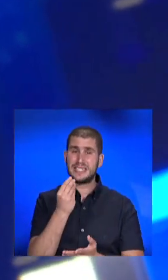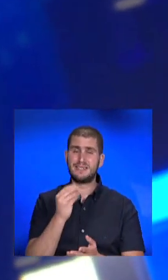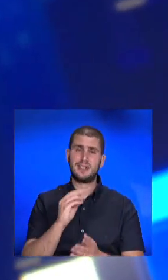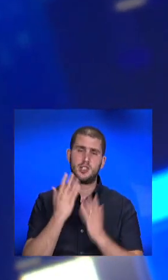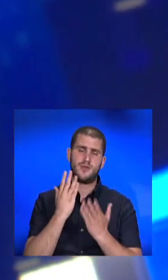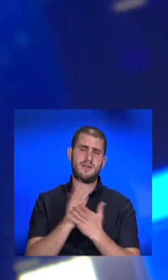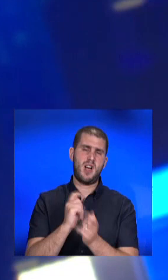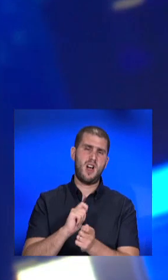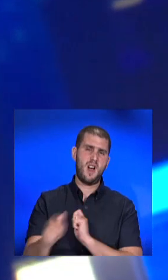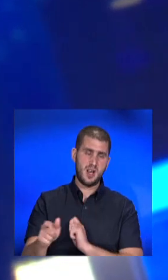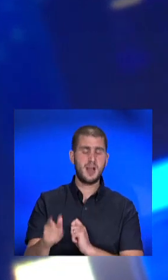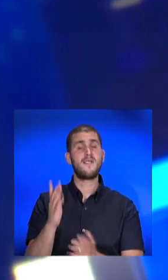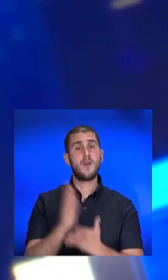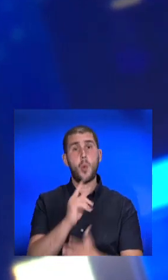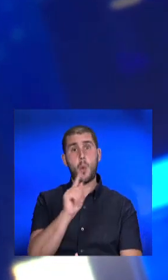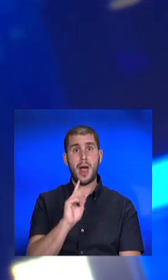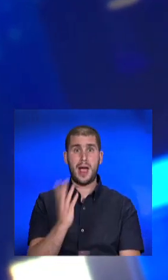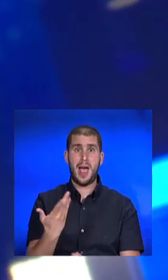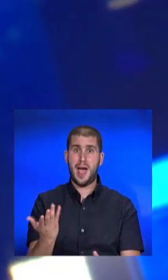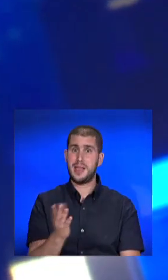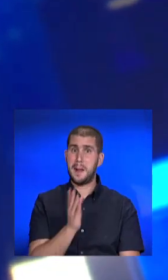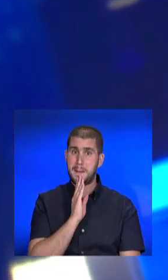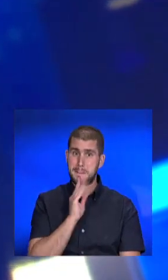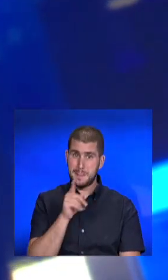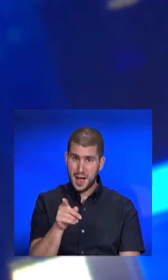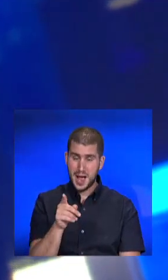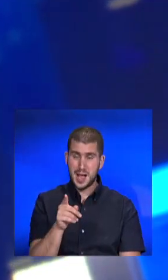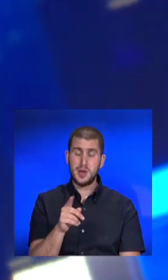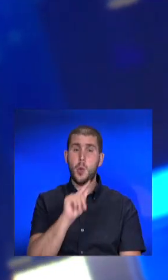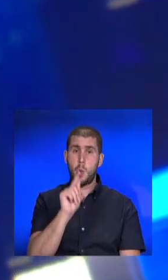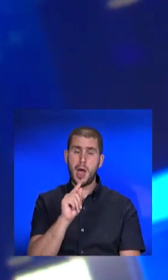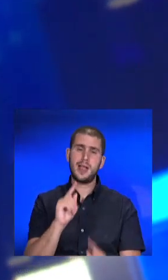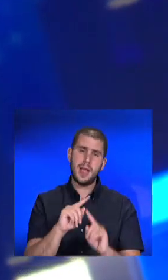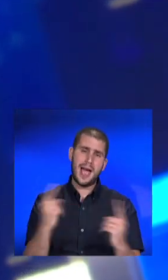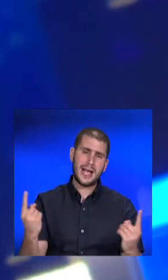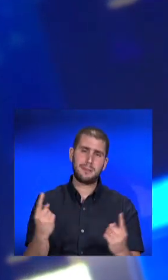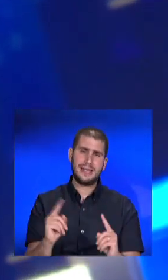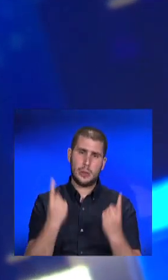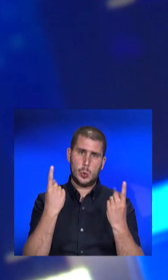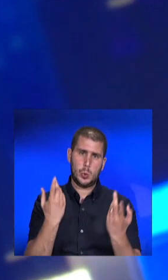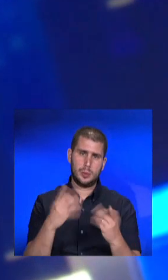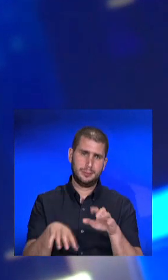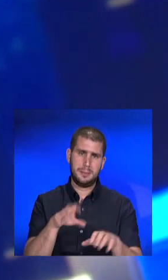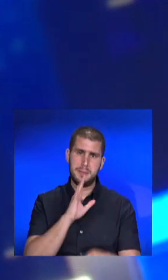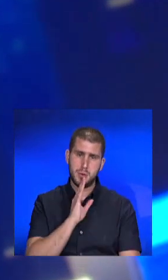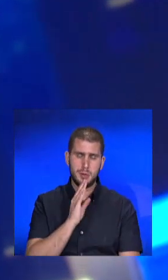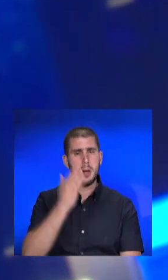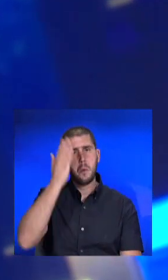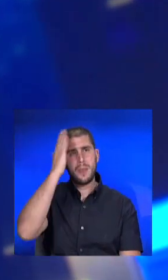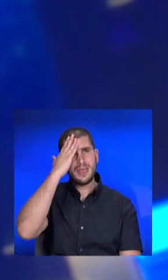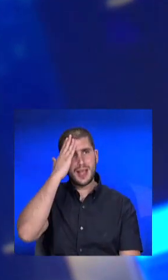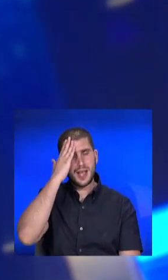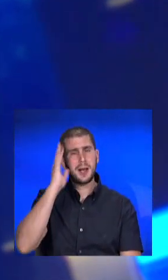הועבר, כבר אולי לא יהיה המכשול הזה, אולי יבואו אחרים. בואו נכיר את, את